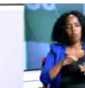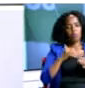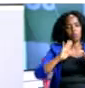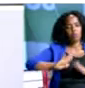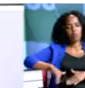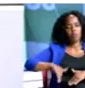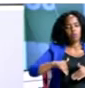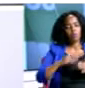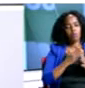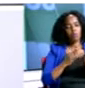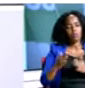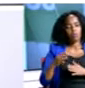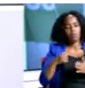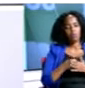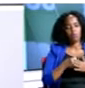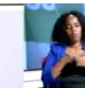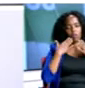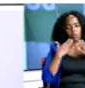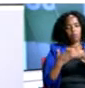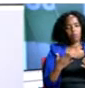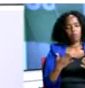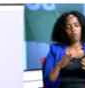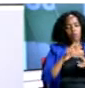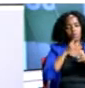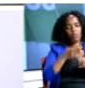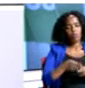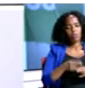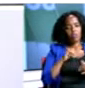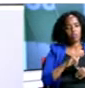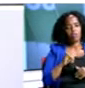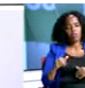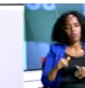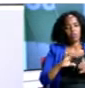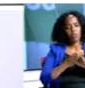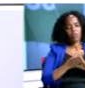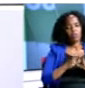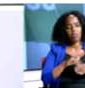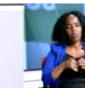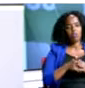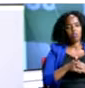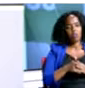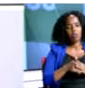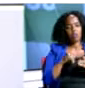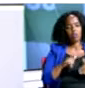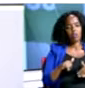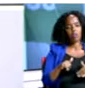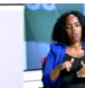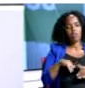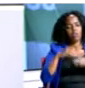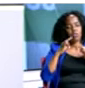ኮፒን ከሰን ከልጭመት ያተው እንጀዳ ጉዳ ገለቶማ ገለቶማ ኡልፋዳ አከስመስ ኦጌ ሶተ ከኛ ስቱዲዮ ከነን በሬቸኒቲን አከነ